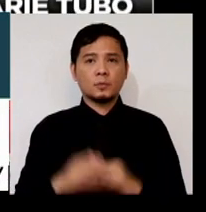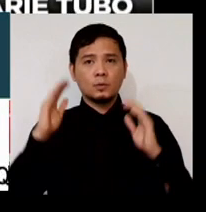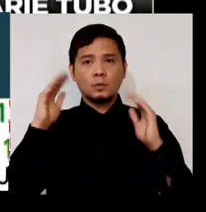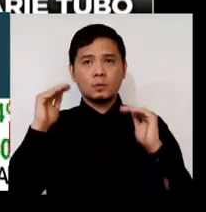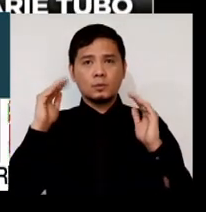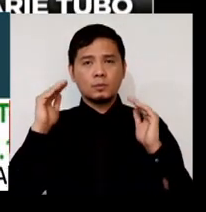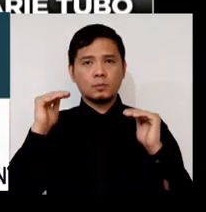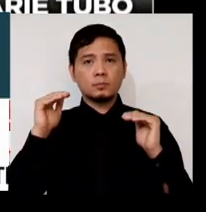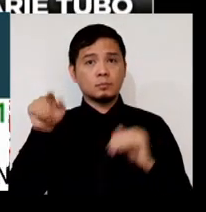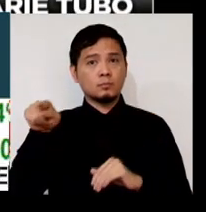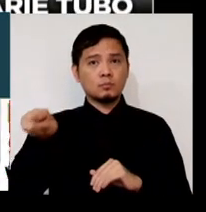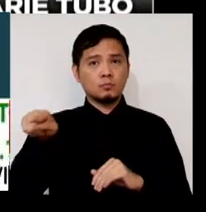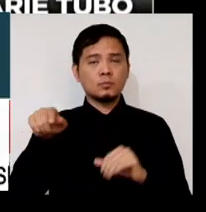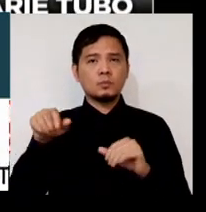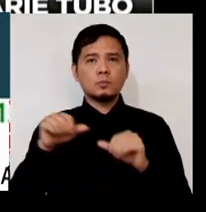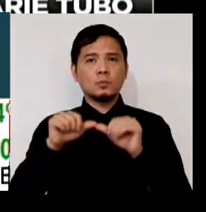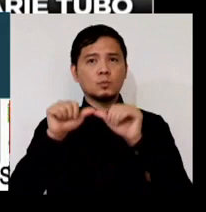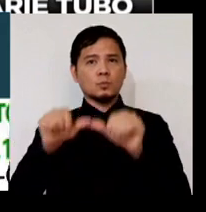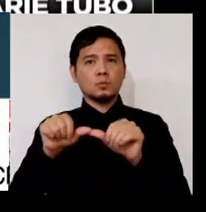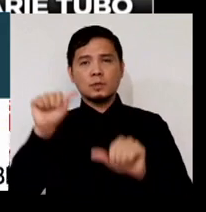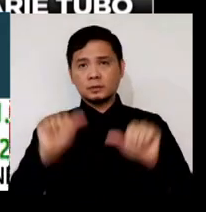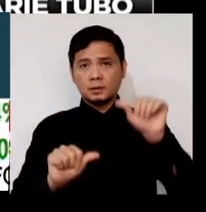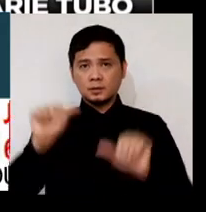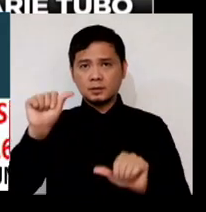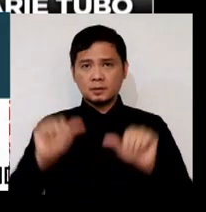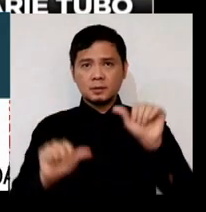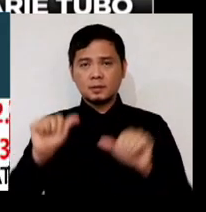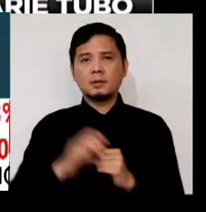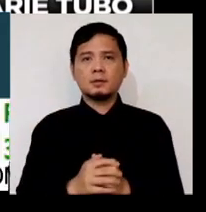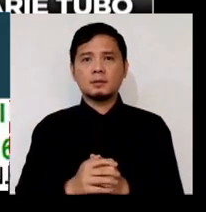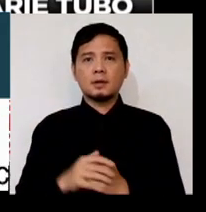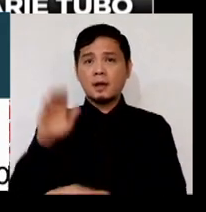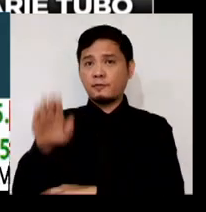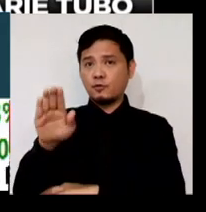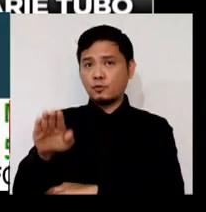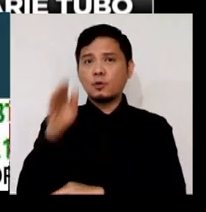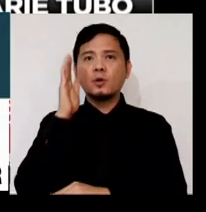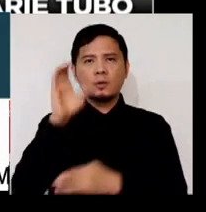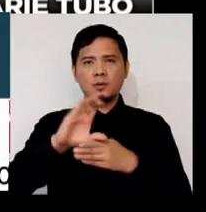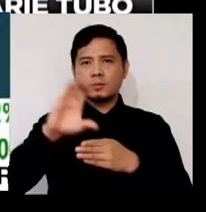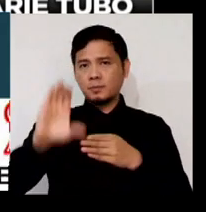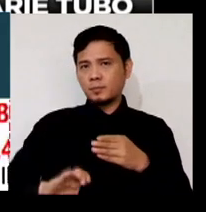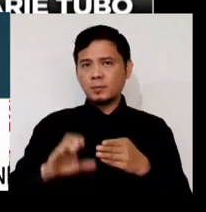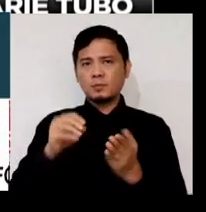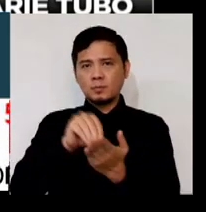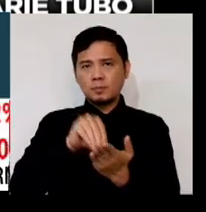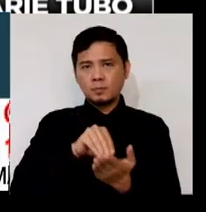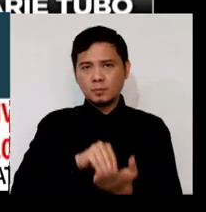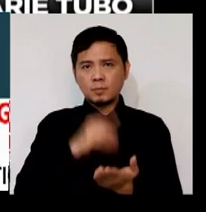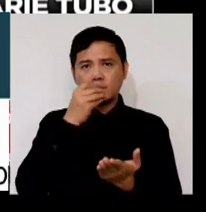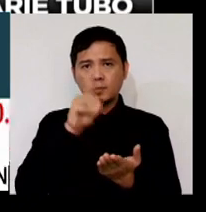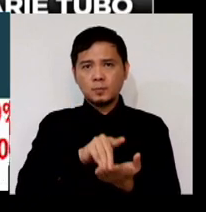ongoing yung assessment namin, by this afternoon siguro makumpleto na namin kasi hinihingi ng Office